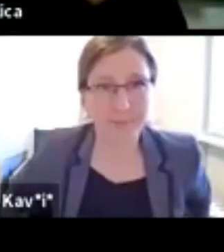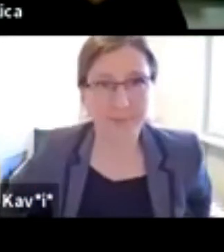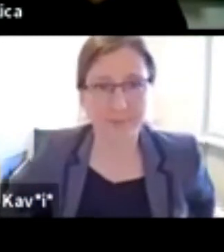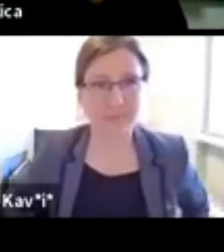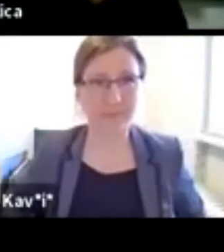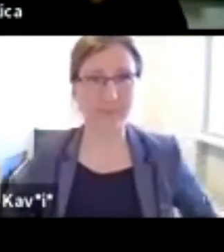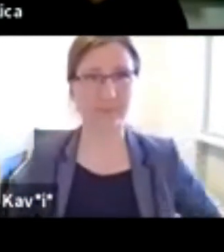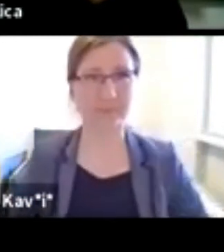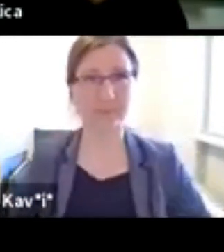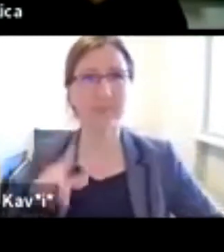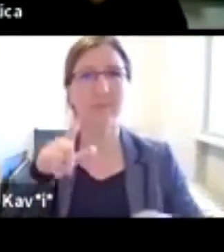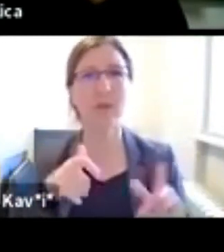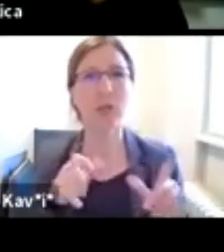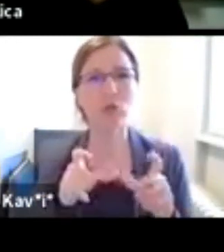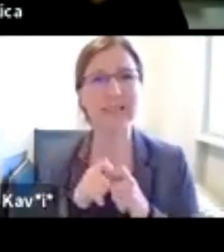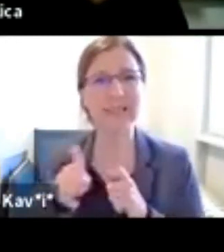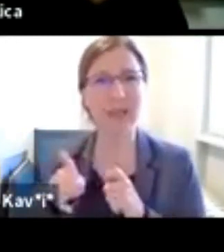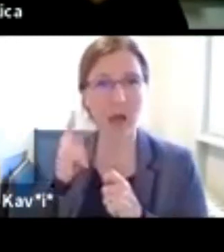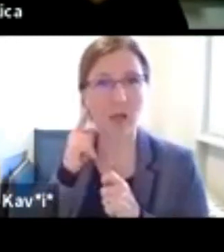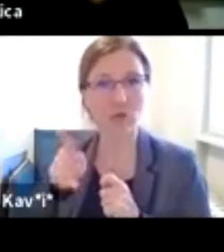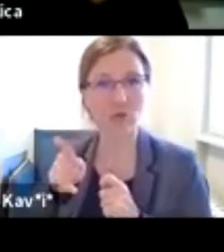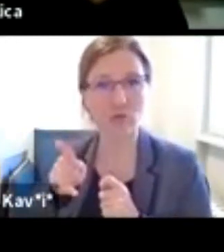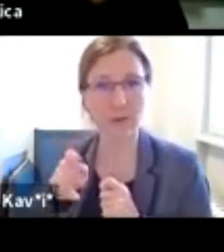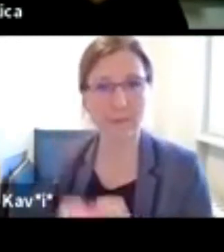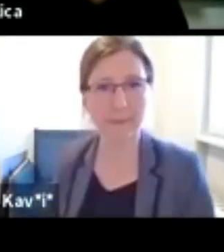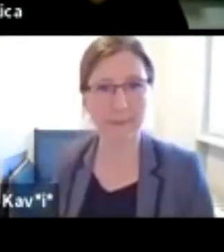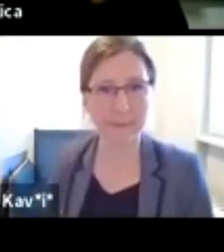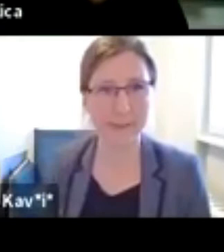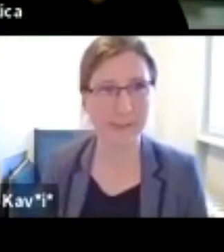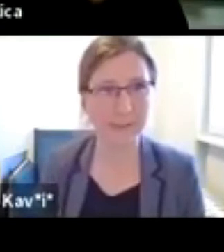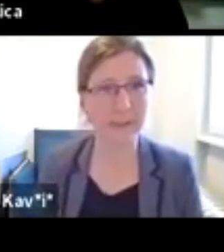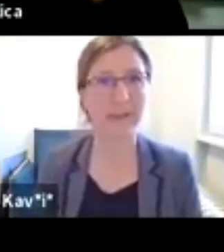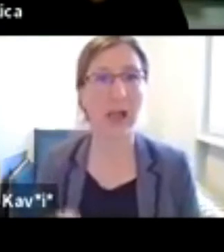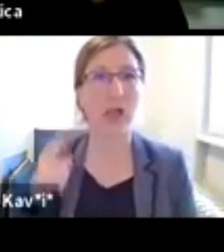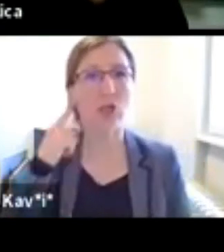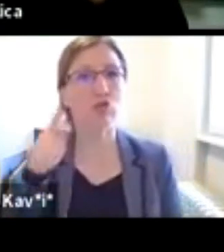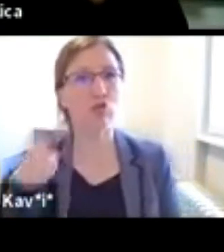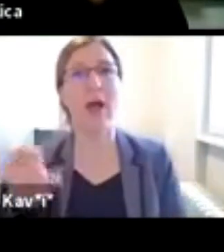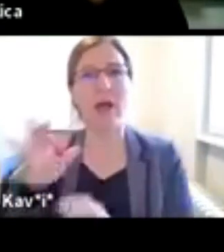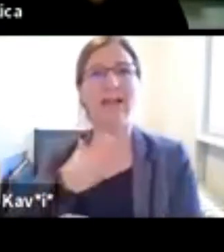Ljubice, čujete me? Ne čujete. E, drago mi je, Ljubice.